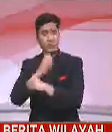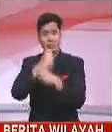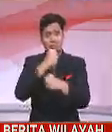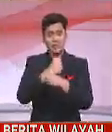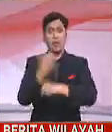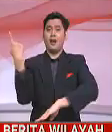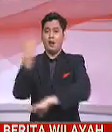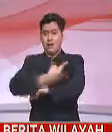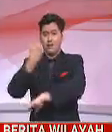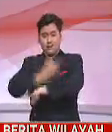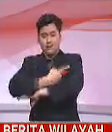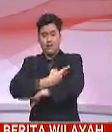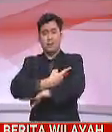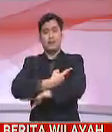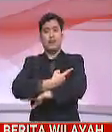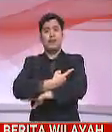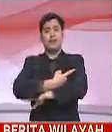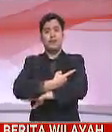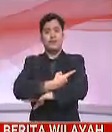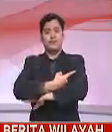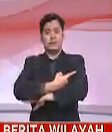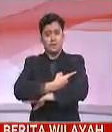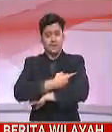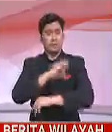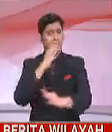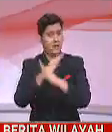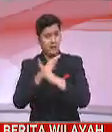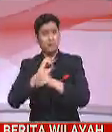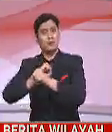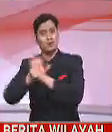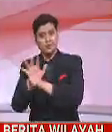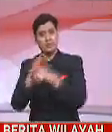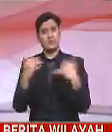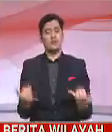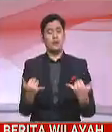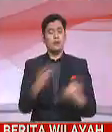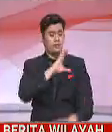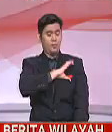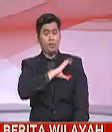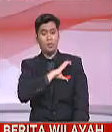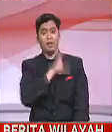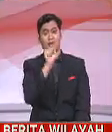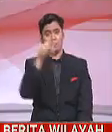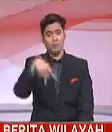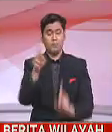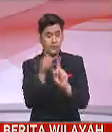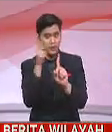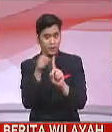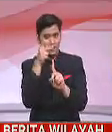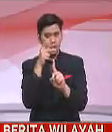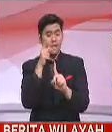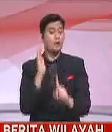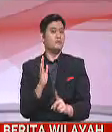harian dan juga dalam tugas-tugas kita dalam musim COVID-19 ini, PDRM Subang Perai Utara, kita mengambil inisiatif